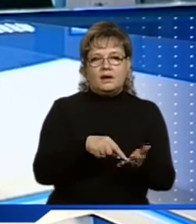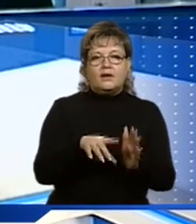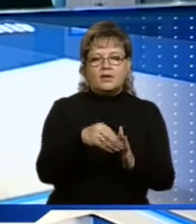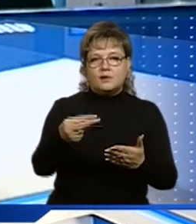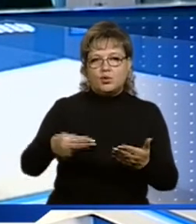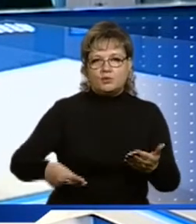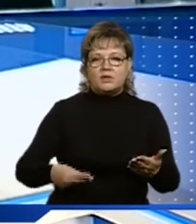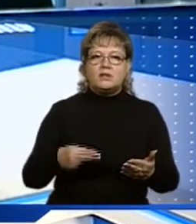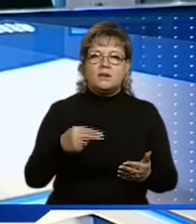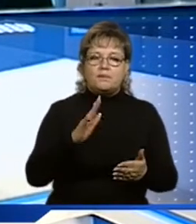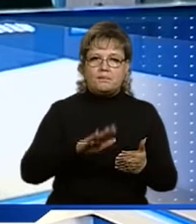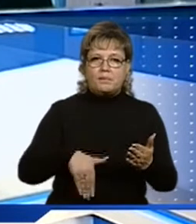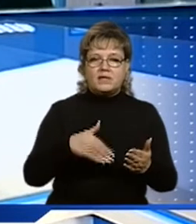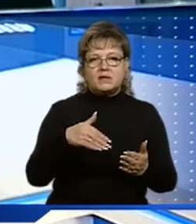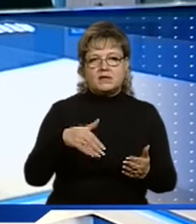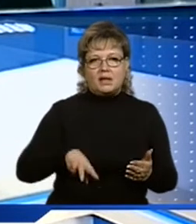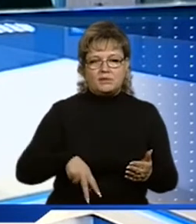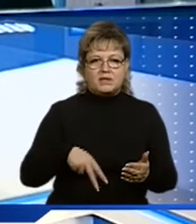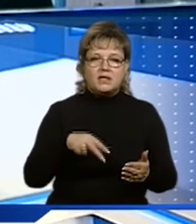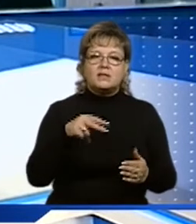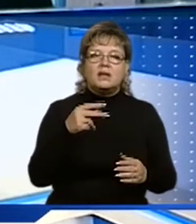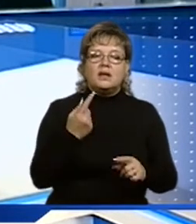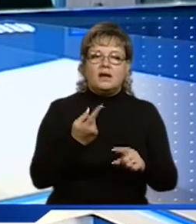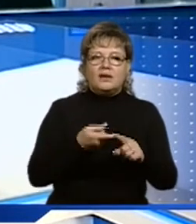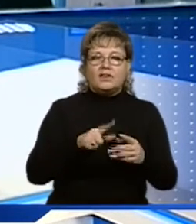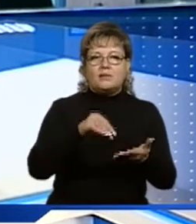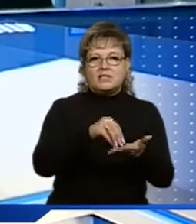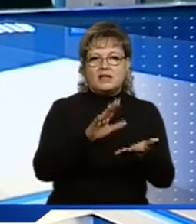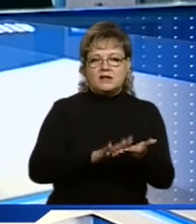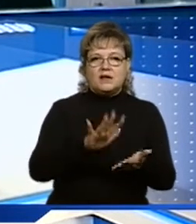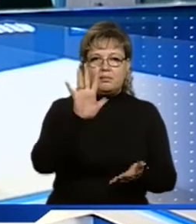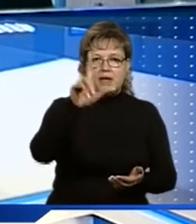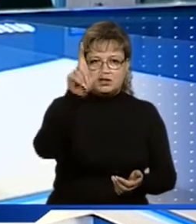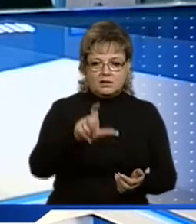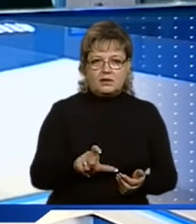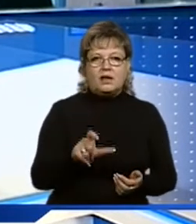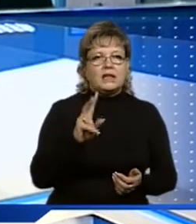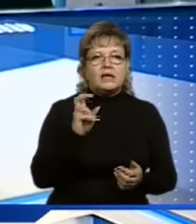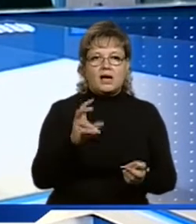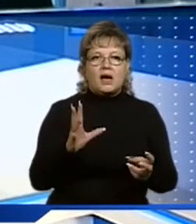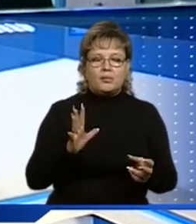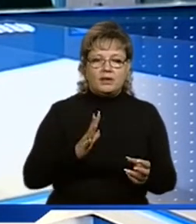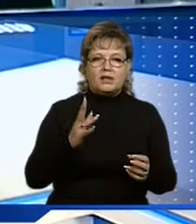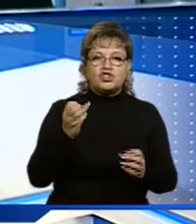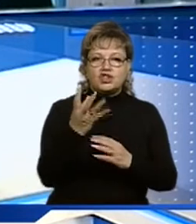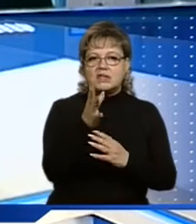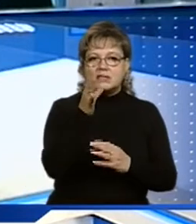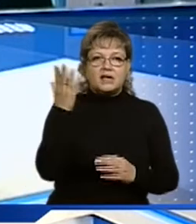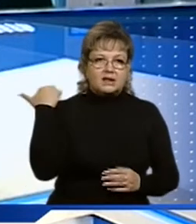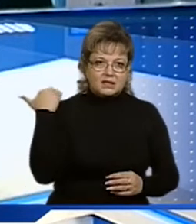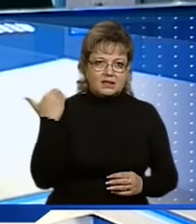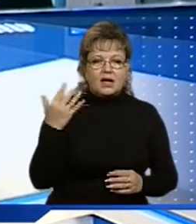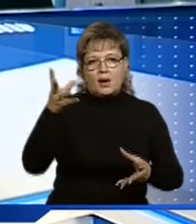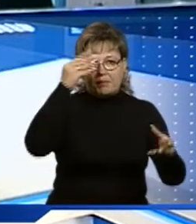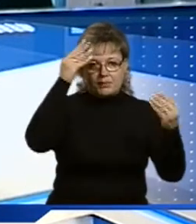– сбор подписей депутатов из муниципалитетов. В этом году зарегистрировались 5 кандидатов, а не 2, как это было 14 лет назад.